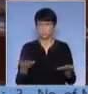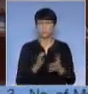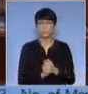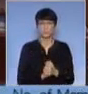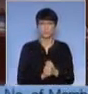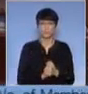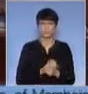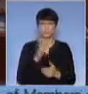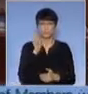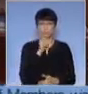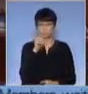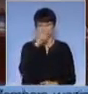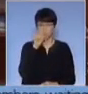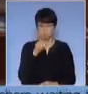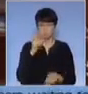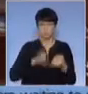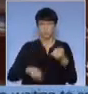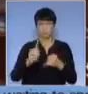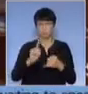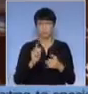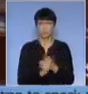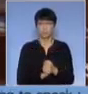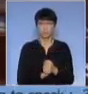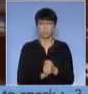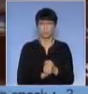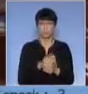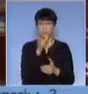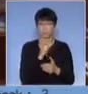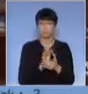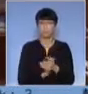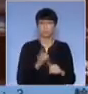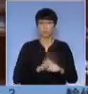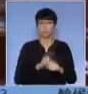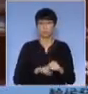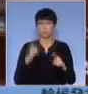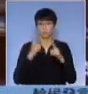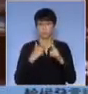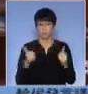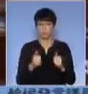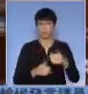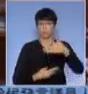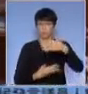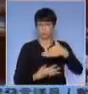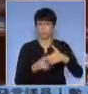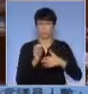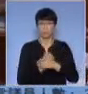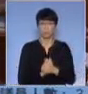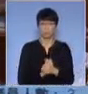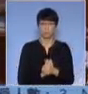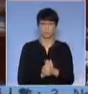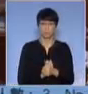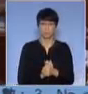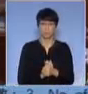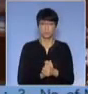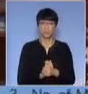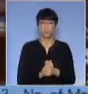如有研究，結果為何？會否及時及何時採取執法行